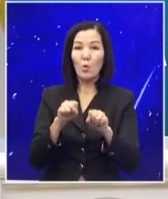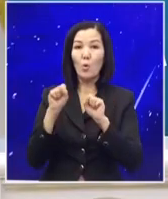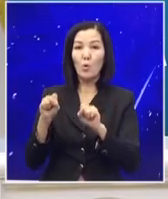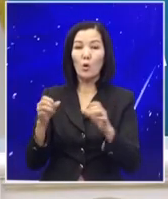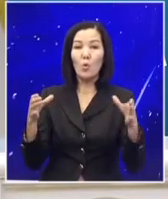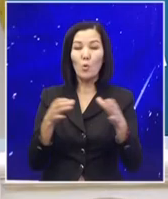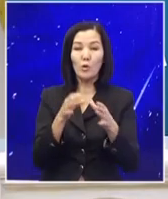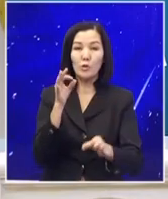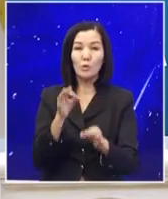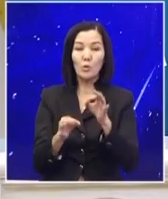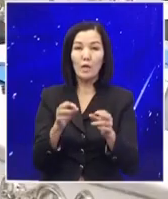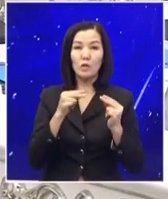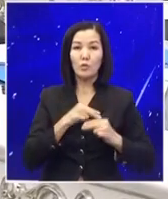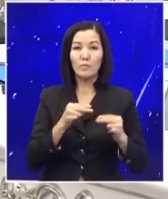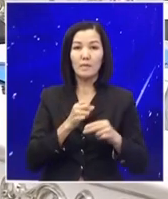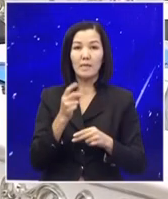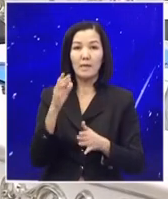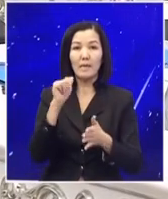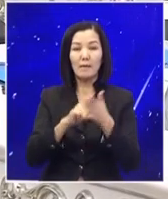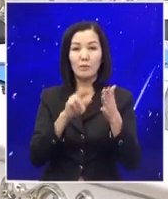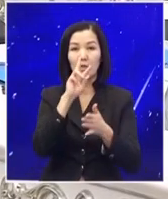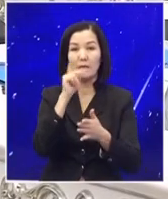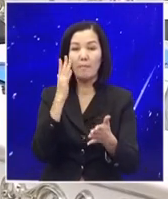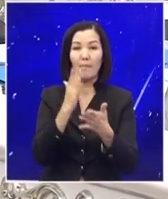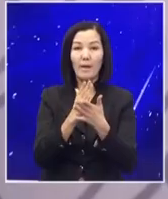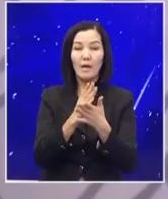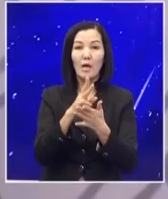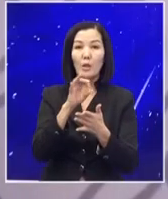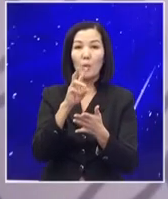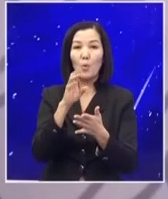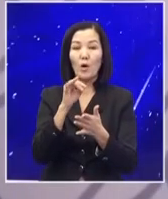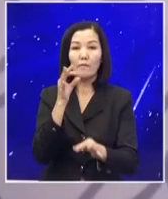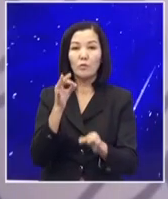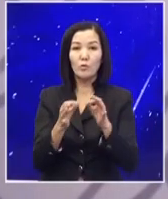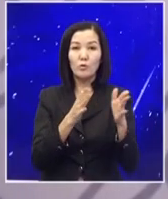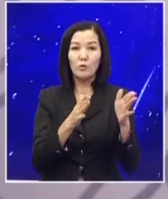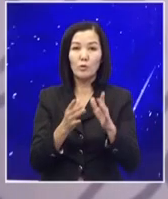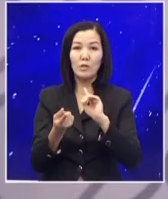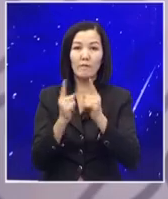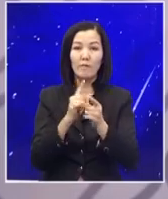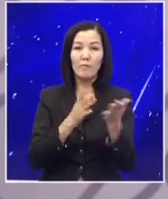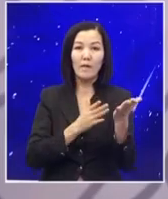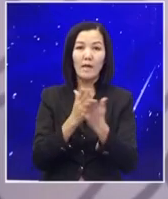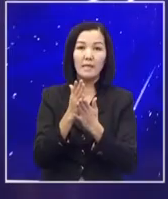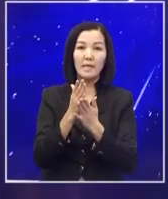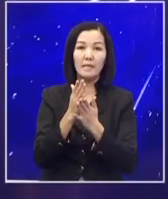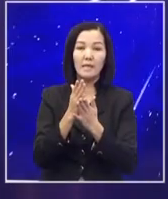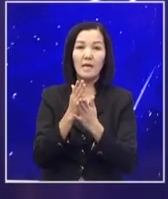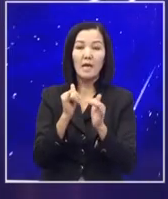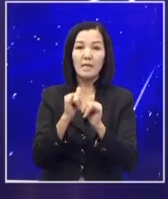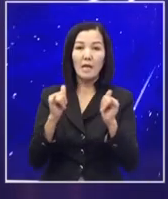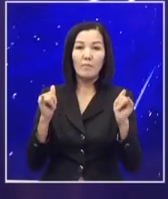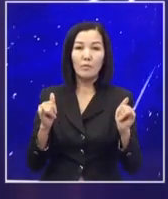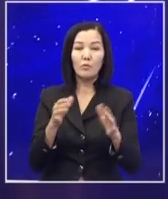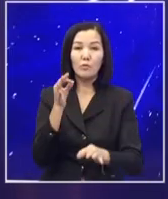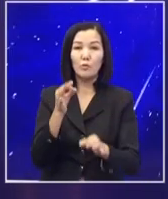органдары мен соттардың жұмысында бірқатар кемшіліктер де байқалды. Қасым Жомарт Тоқаев сот жүйесін реформалау саласында айтарлықтай